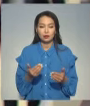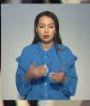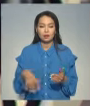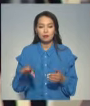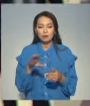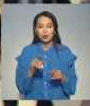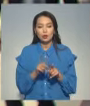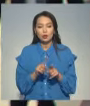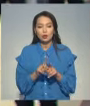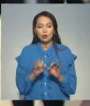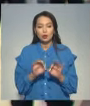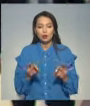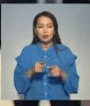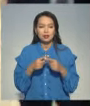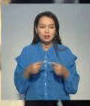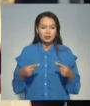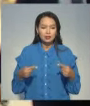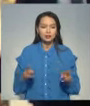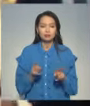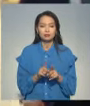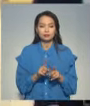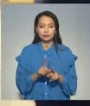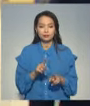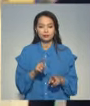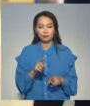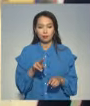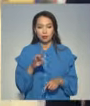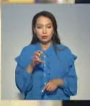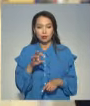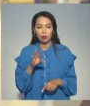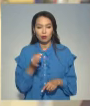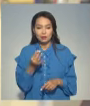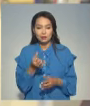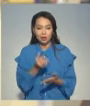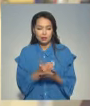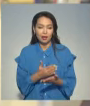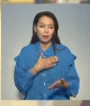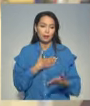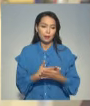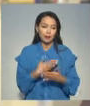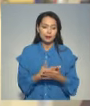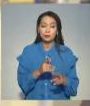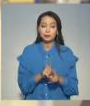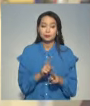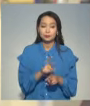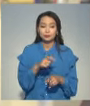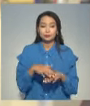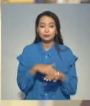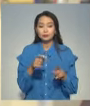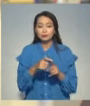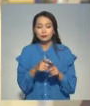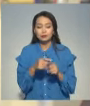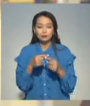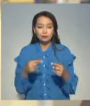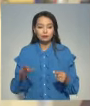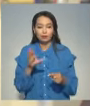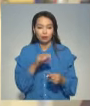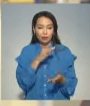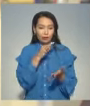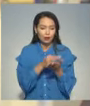үндеуінде түрлі-түрлі мақал-мәтелдер келтіреді. Ано белсенді зерделі адамдардың сөздерін келтіреді. Және де